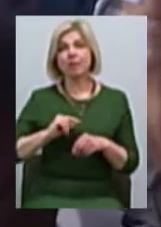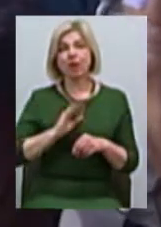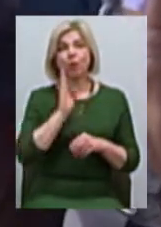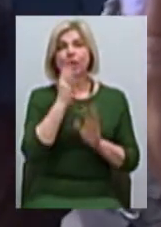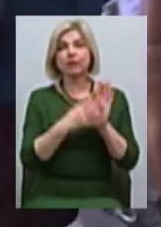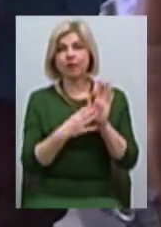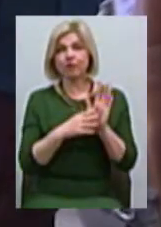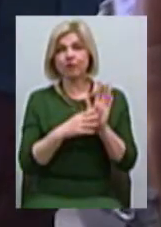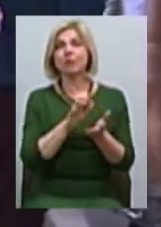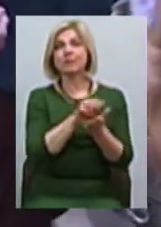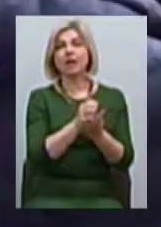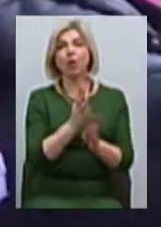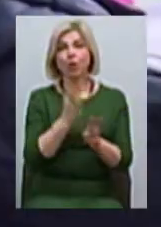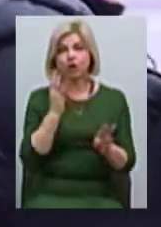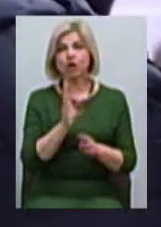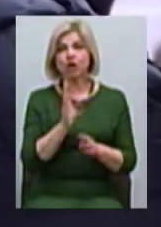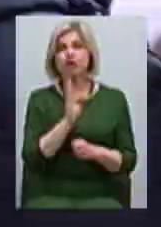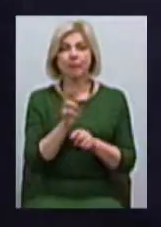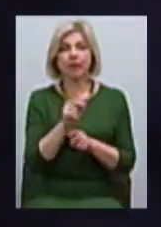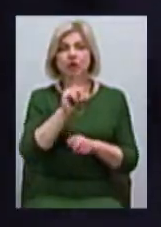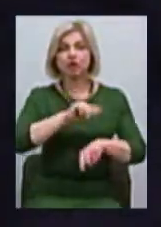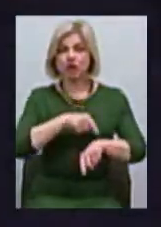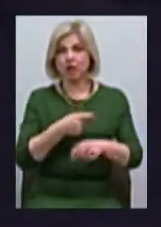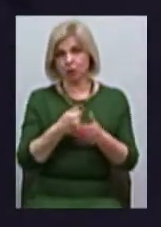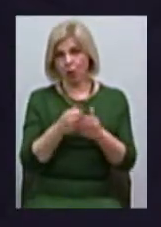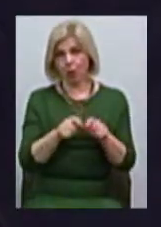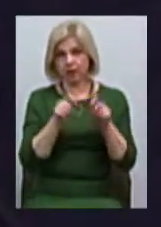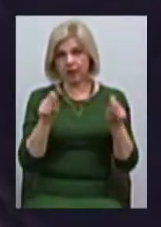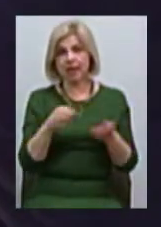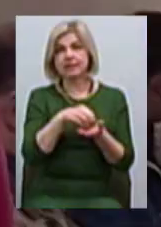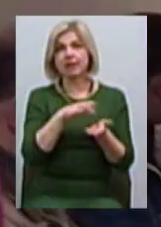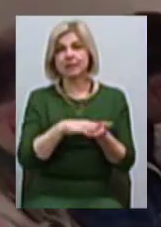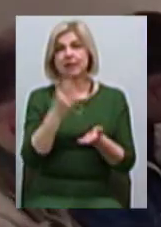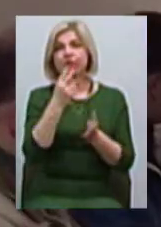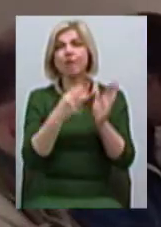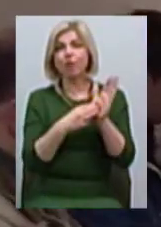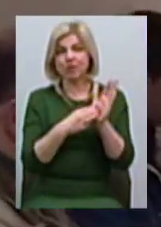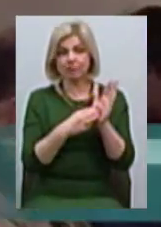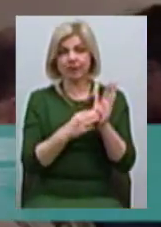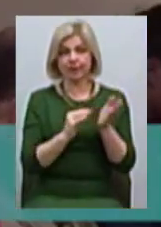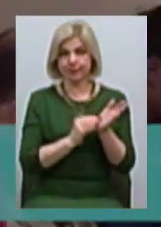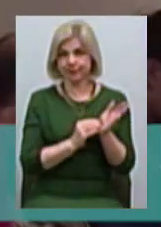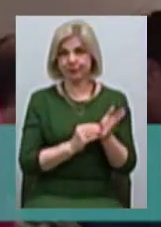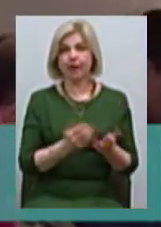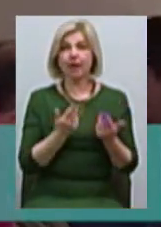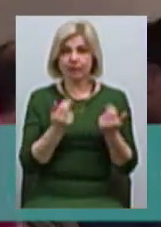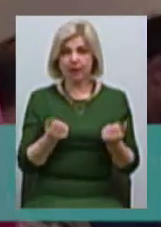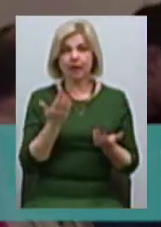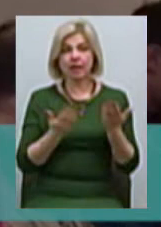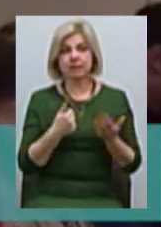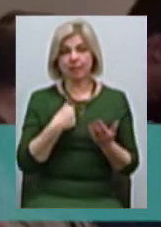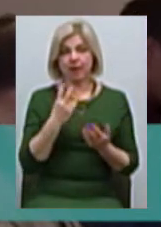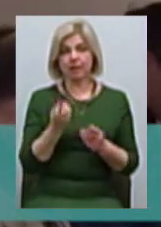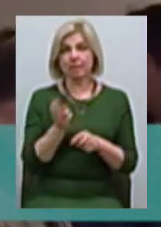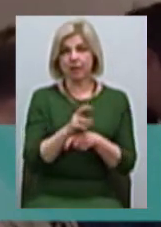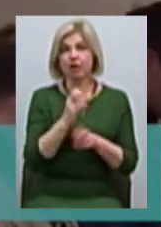зайняти чергу, Любов Риженко прийшла за годину до відкриття. Записалася 28-ю. А так, якби я прийшла на час відкриття